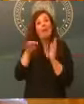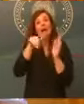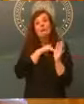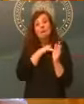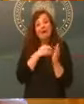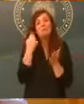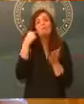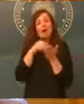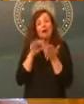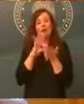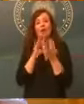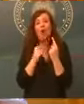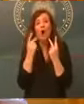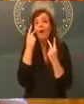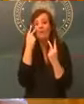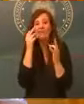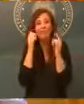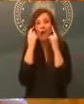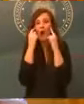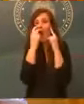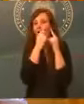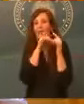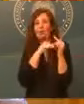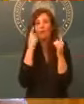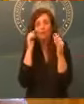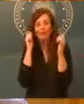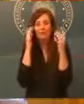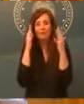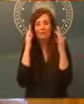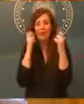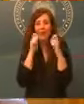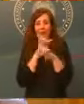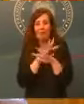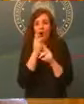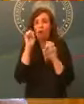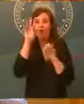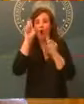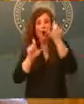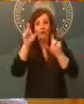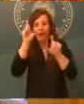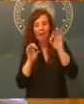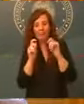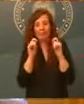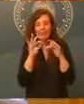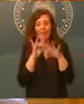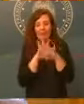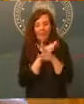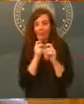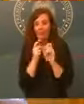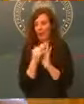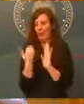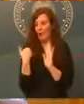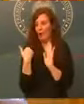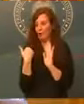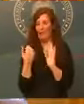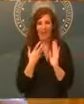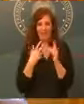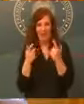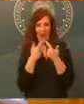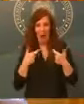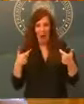'emozione degli studenti,'emozione dei docenti. Fino a poco fa, alla fine della conferenza unificata, c'era un ragazzo che per strada